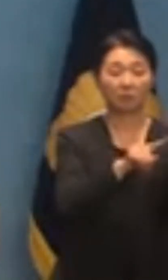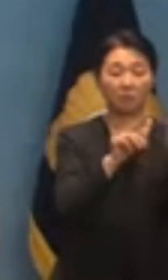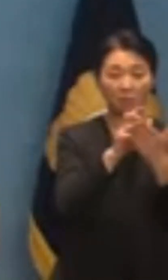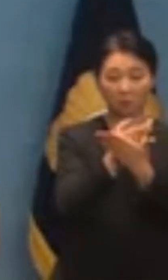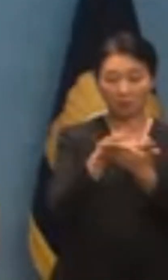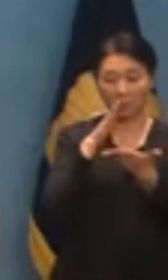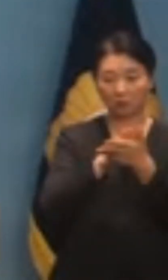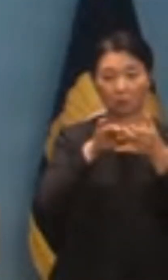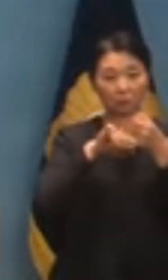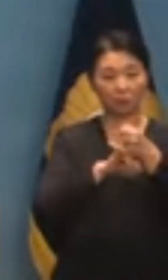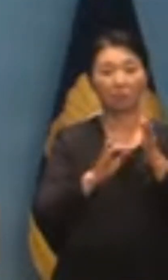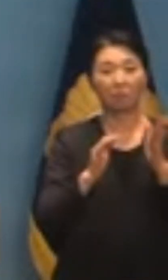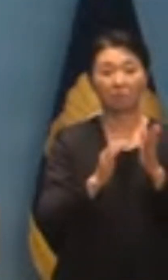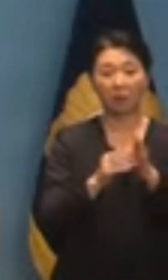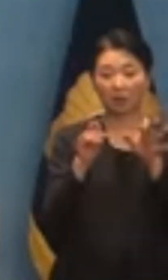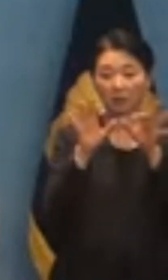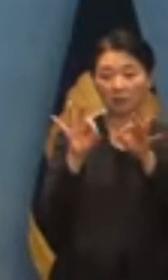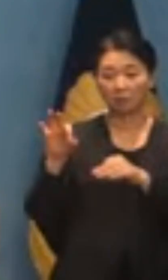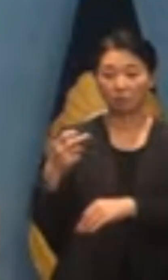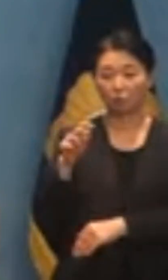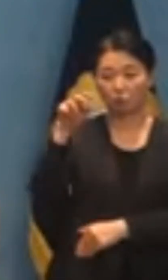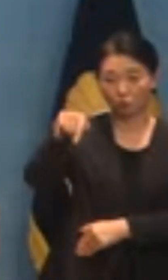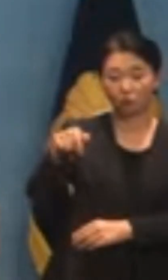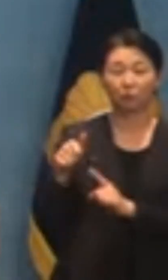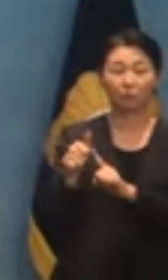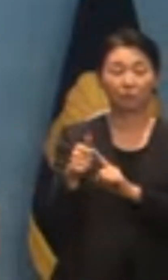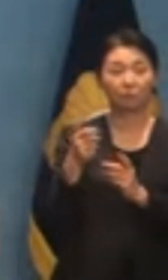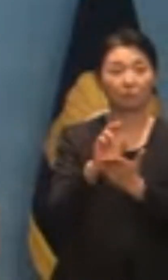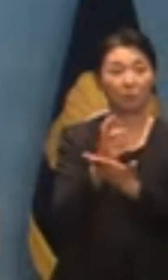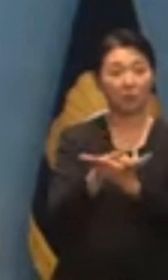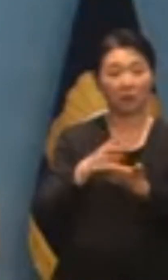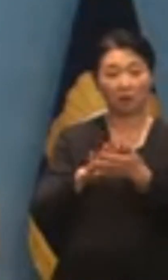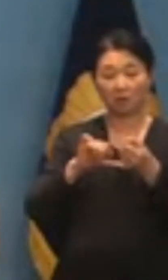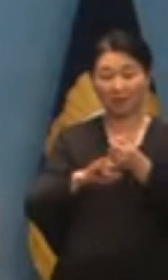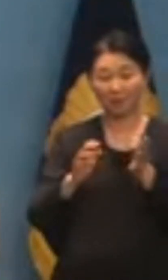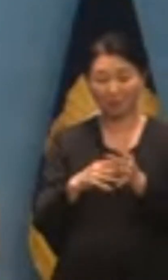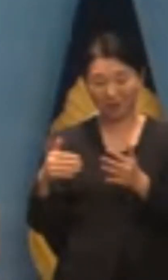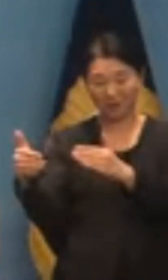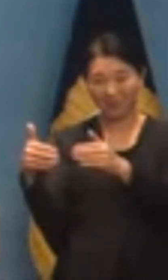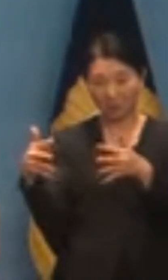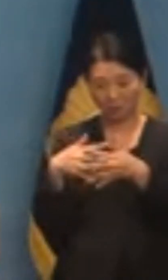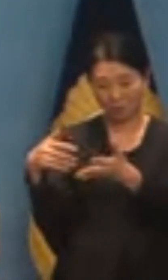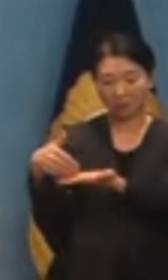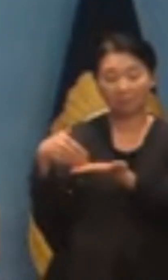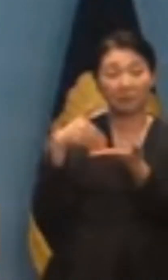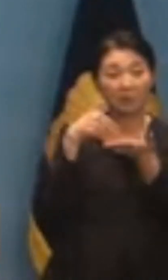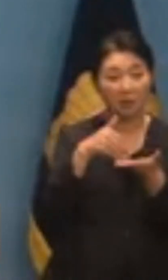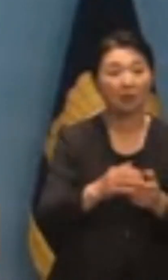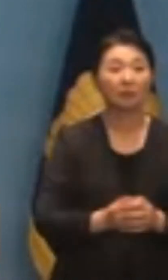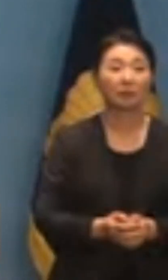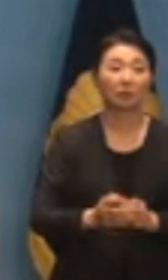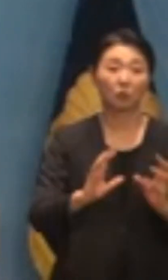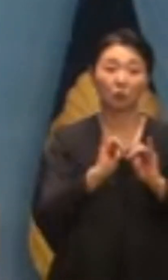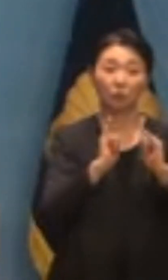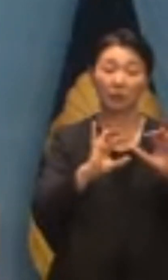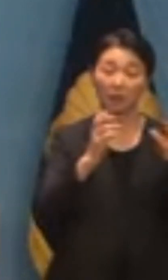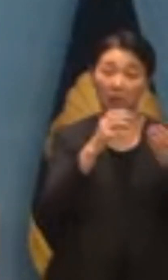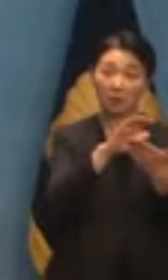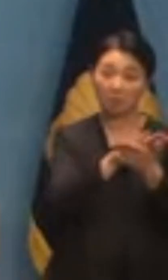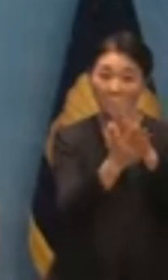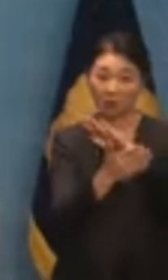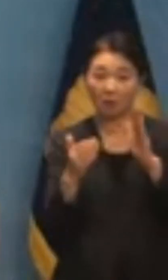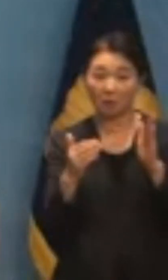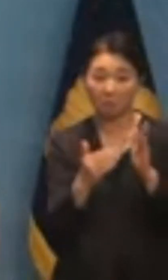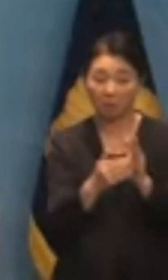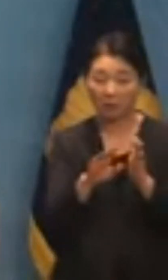개헌을 공약했고 김문수 후보도 개헌 약속과 함께 협약을 제안했습니다. 국민과 나라가 변했고